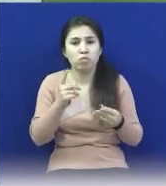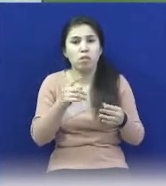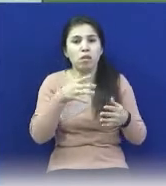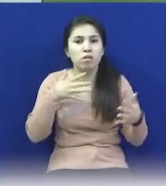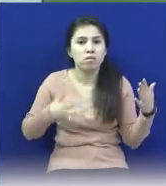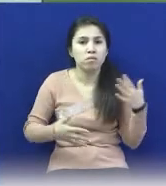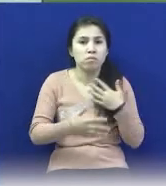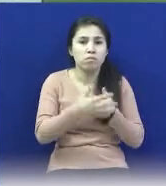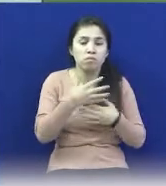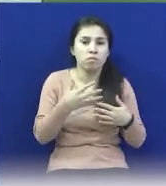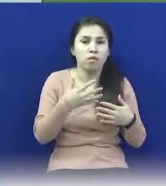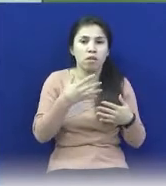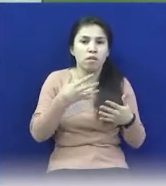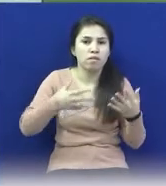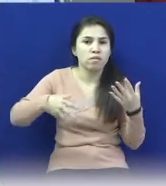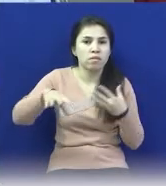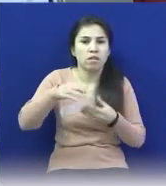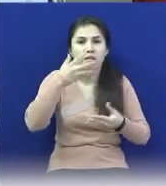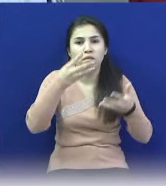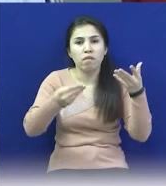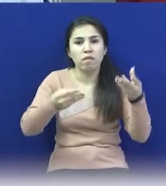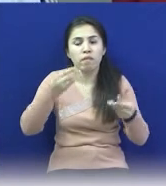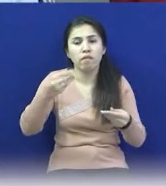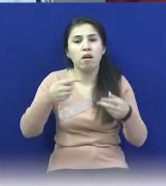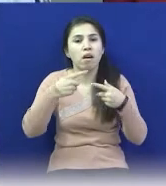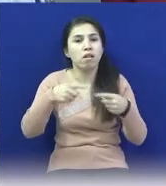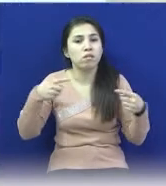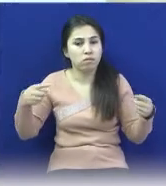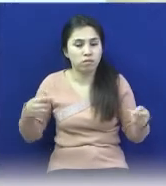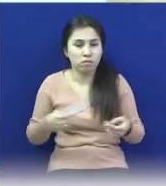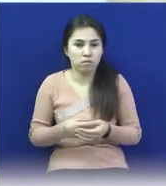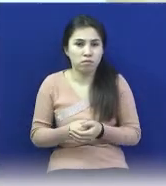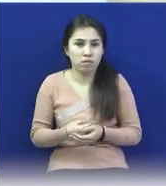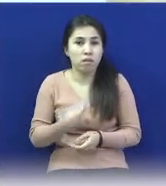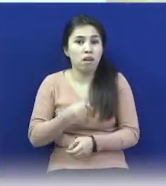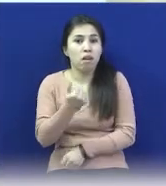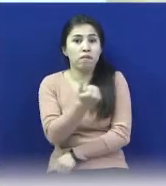Продолжается распространение коронавирусной инфекции с возникновением новых штаммов вируса.